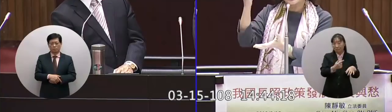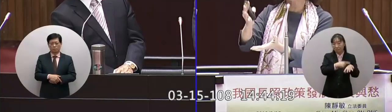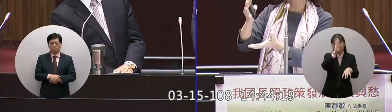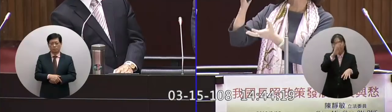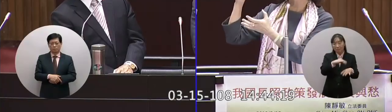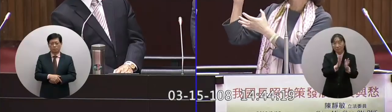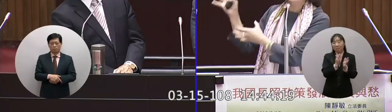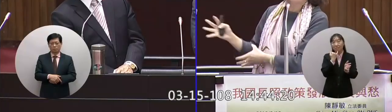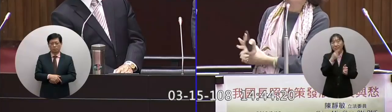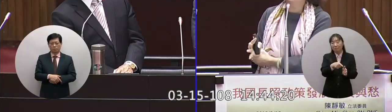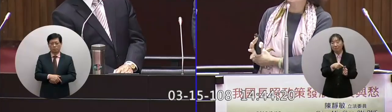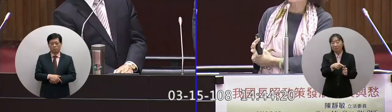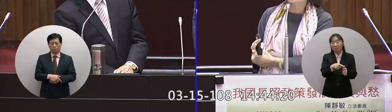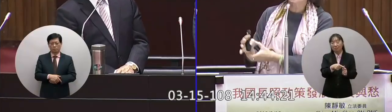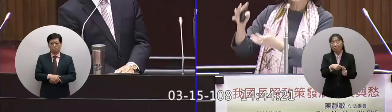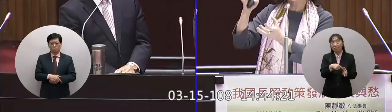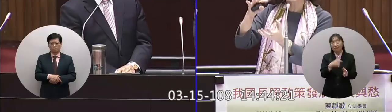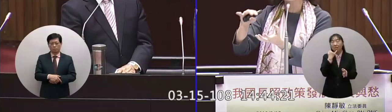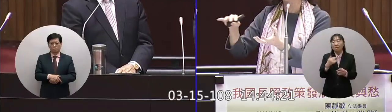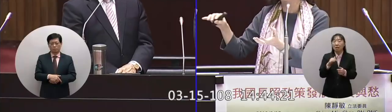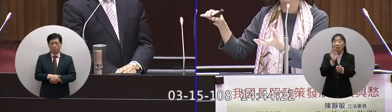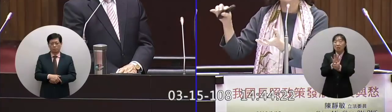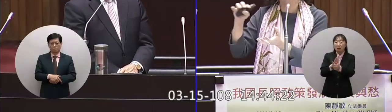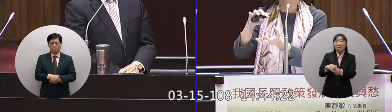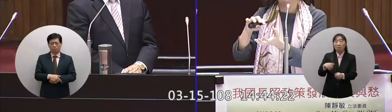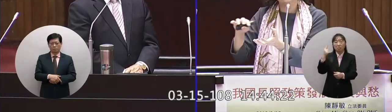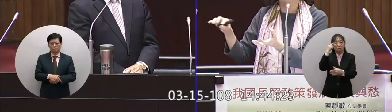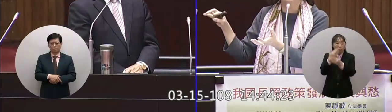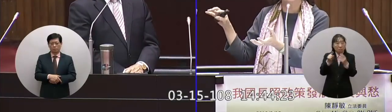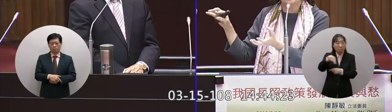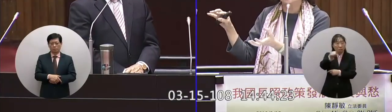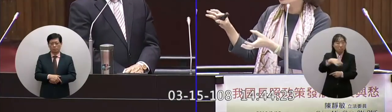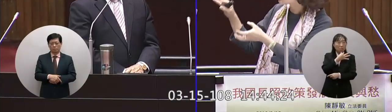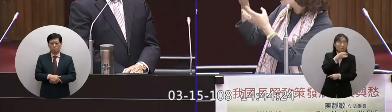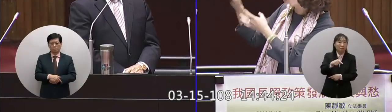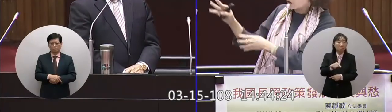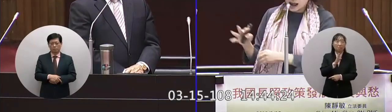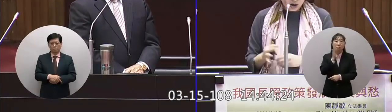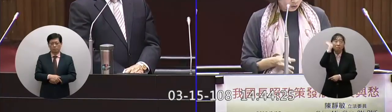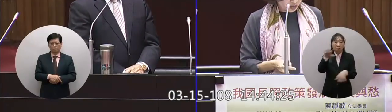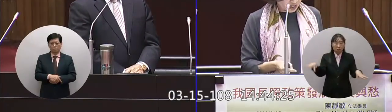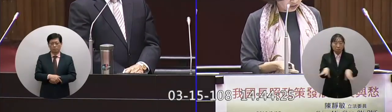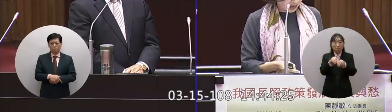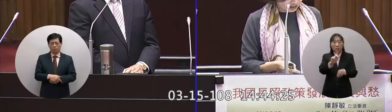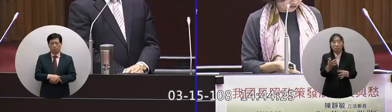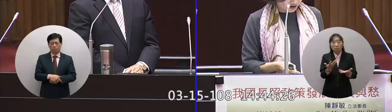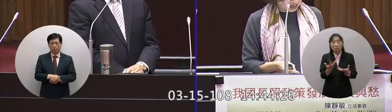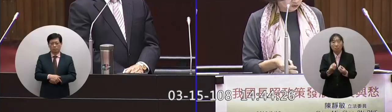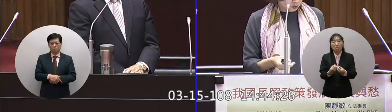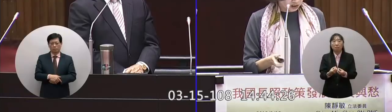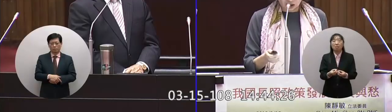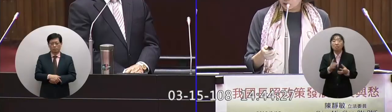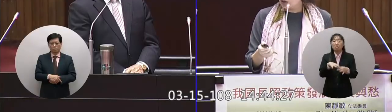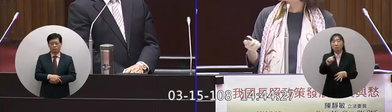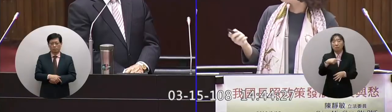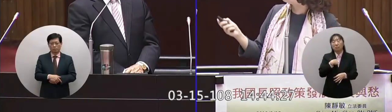单来拦这一些避免失能的人，可是后续怎么样子做很好的一个整合这一块，我们也是看到非